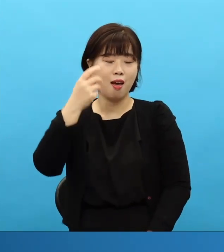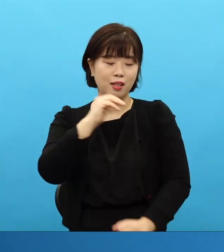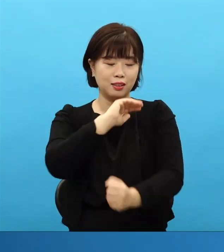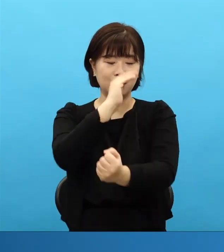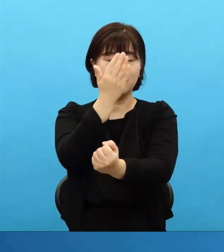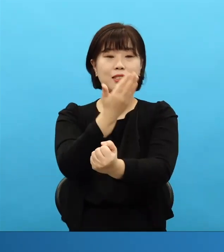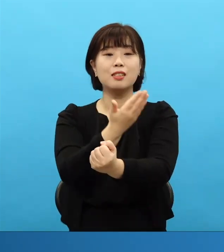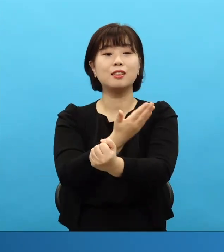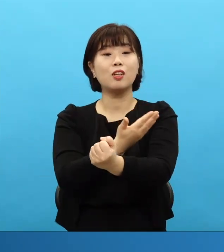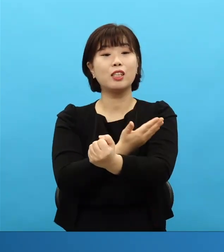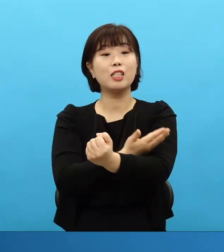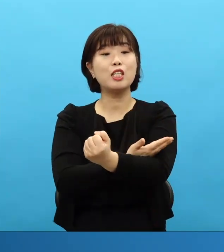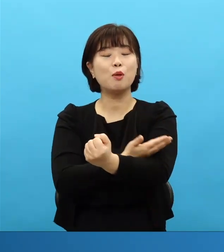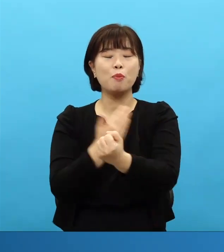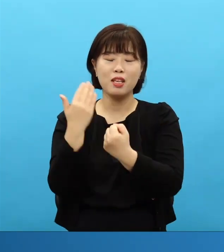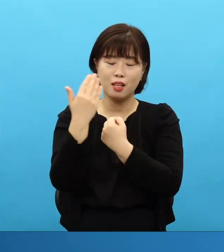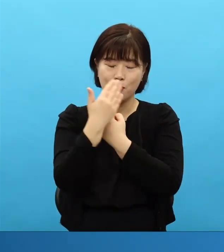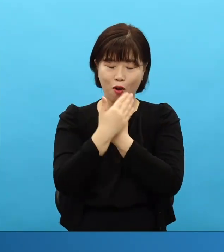성령의 능력